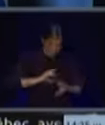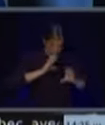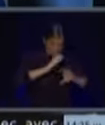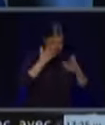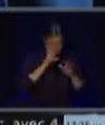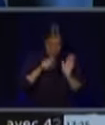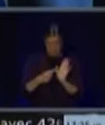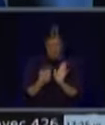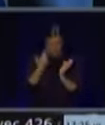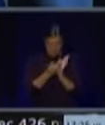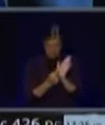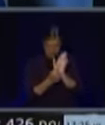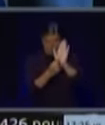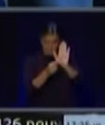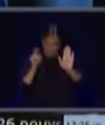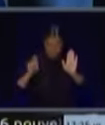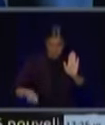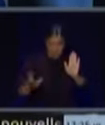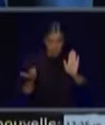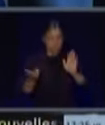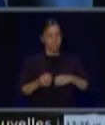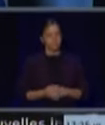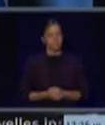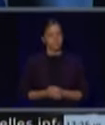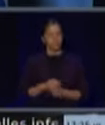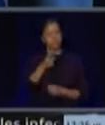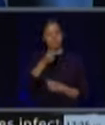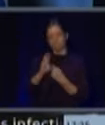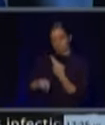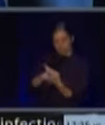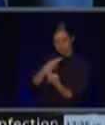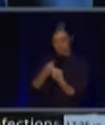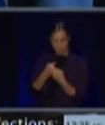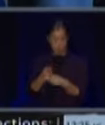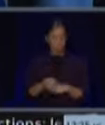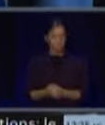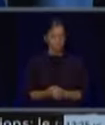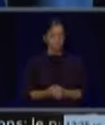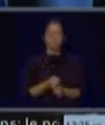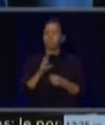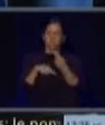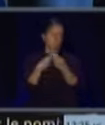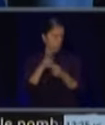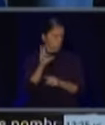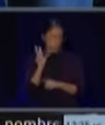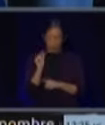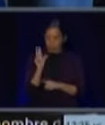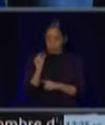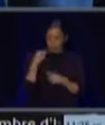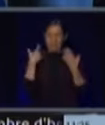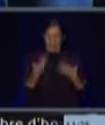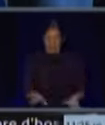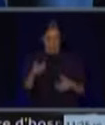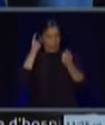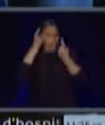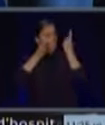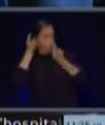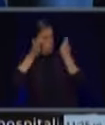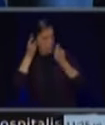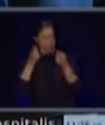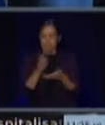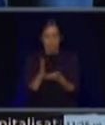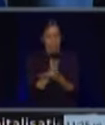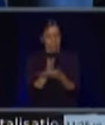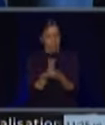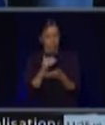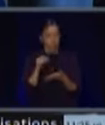quatrième vague-là? Écoutez, je vais vous répondre ce que je vous réponds souvent. Pour le moment, non, on l'a considéré, mais pour le moment, ce